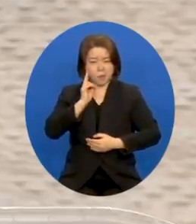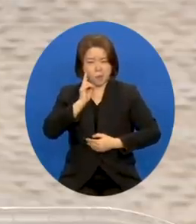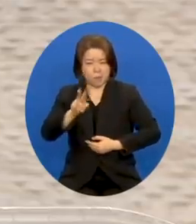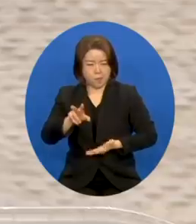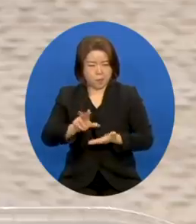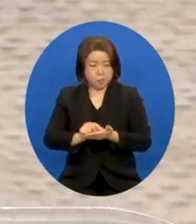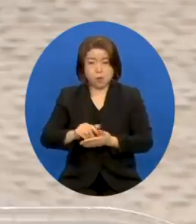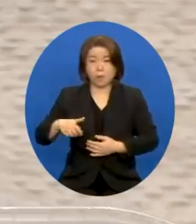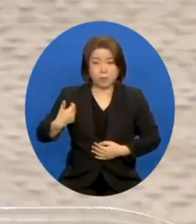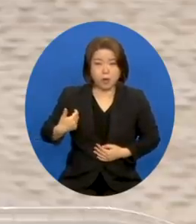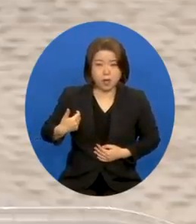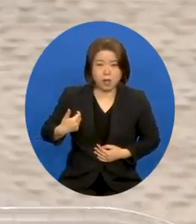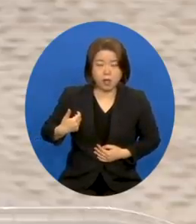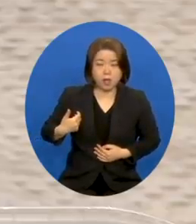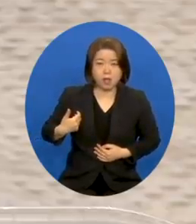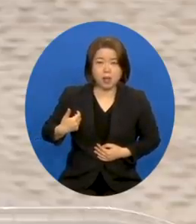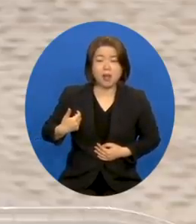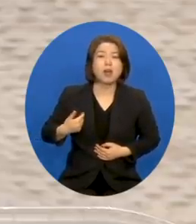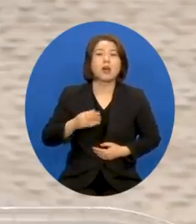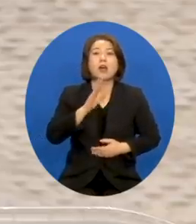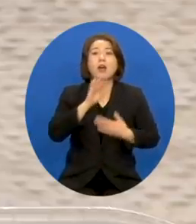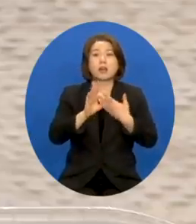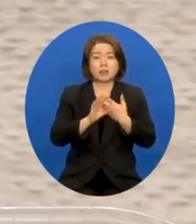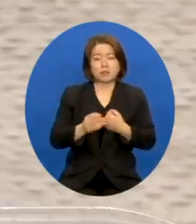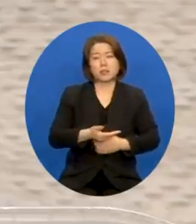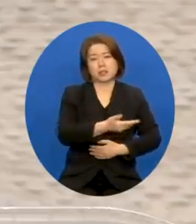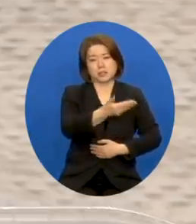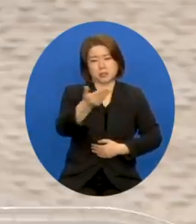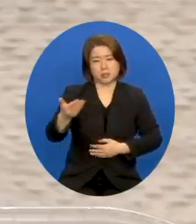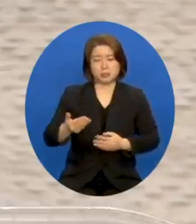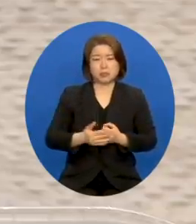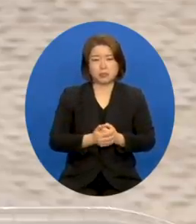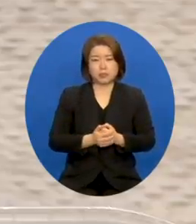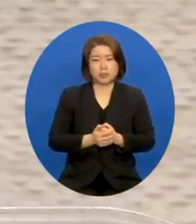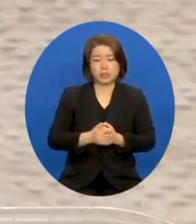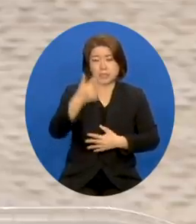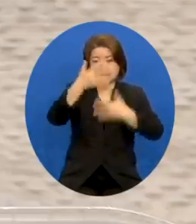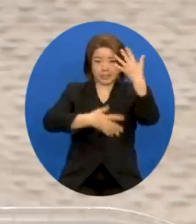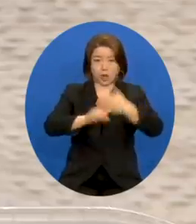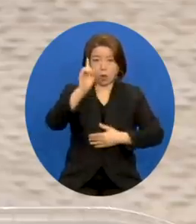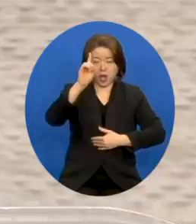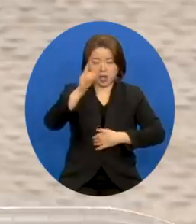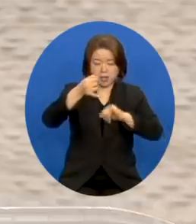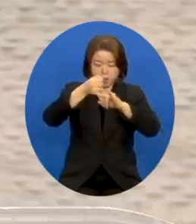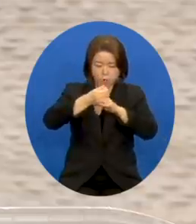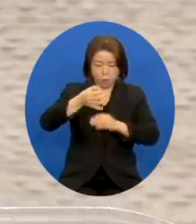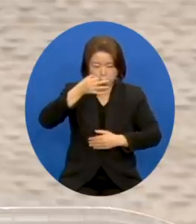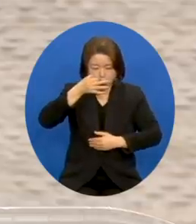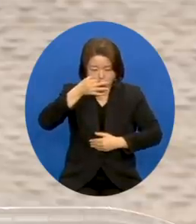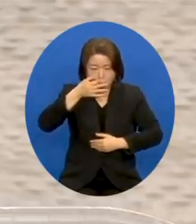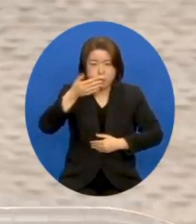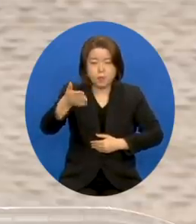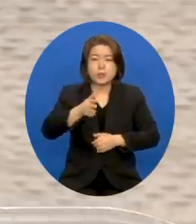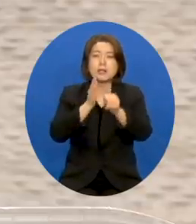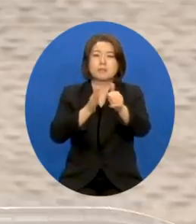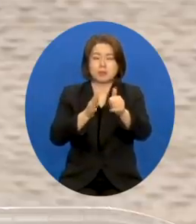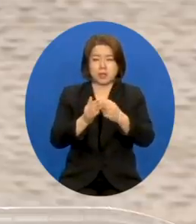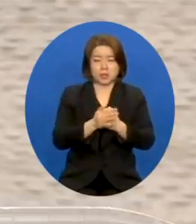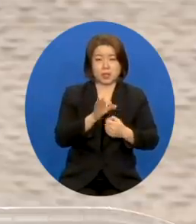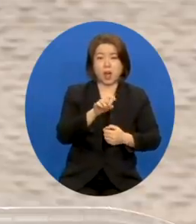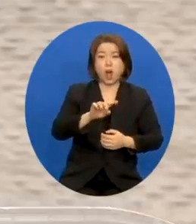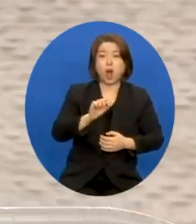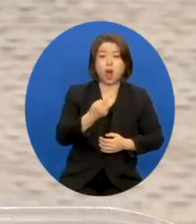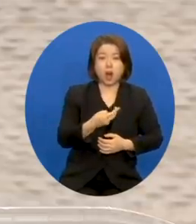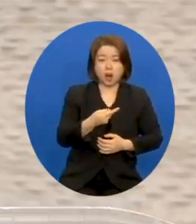잘 모르시겠는 분, 여러분에게 영화를 하나 꼭 보시도록 권해드립니다.